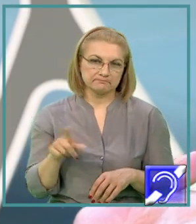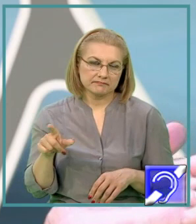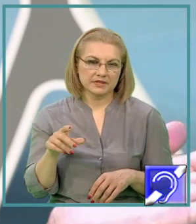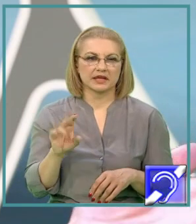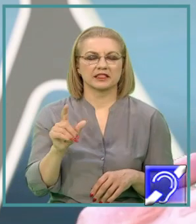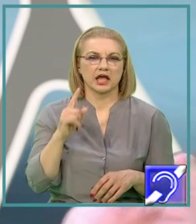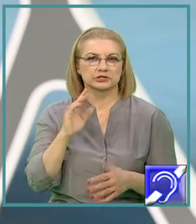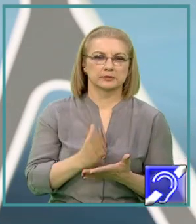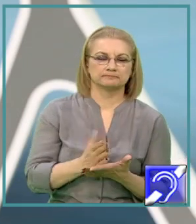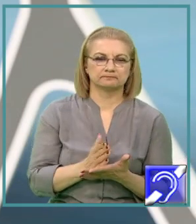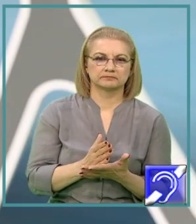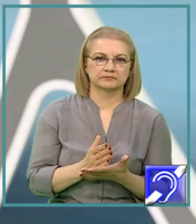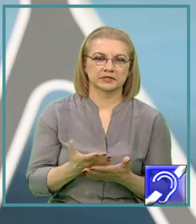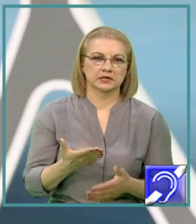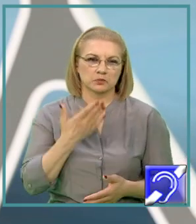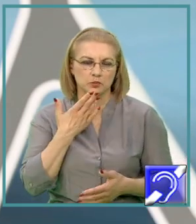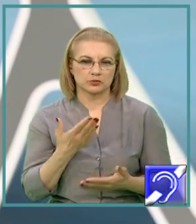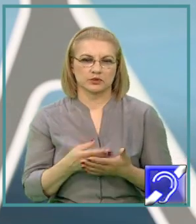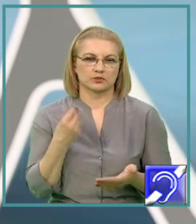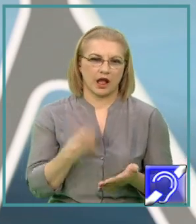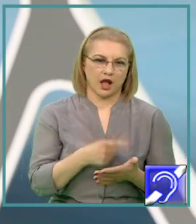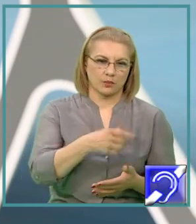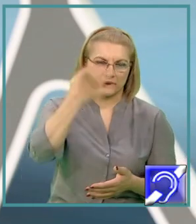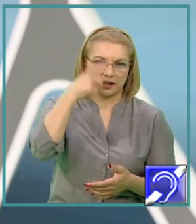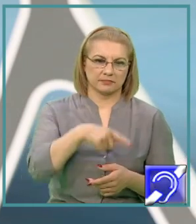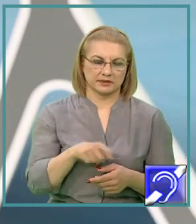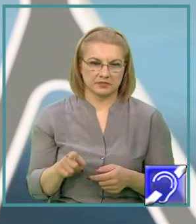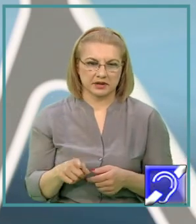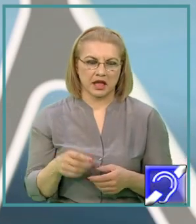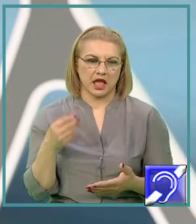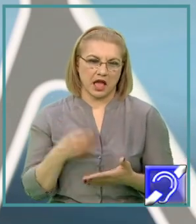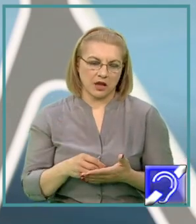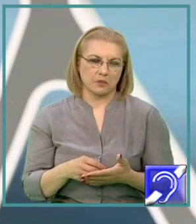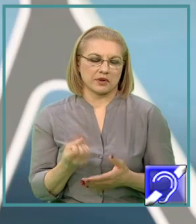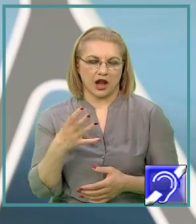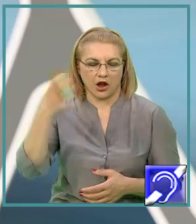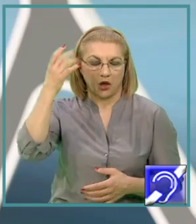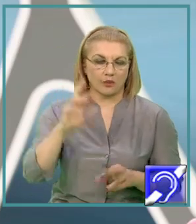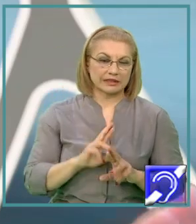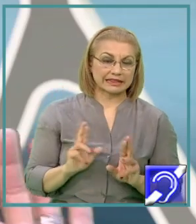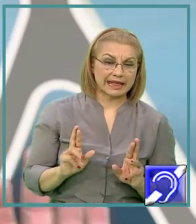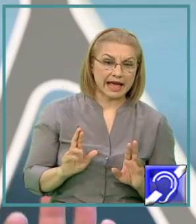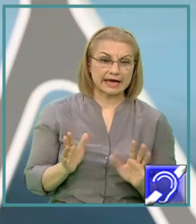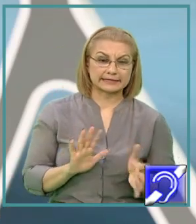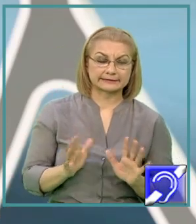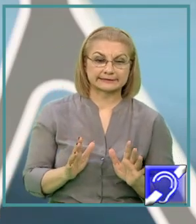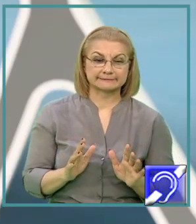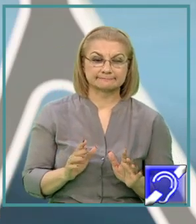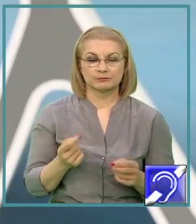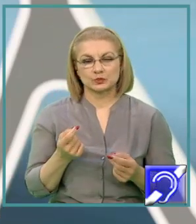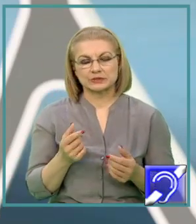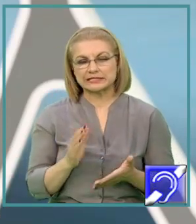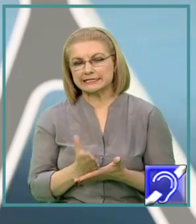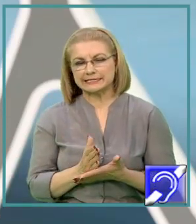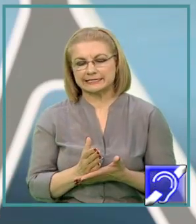și-a luat pălărie, de altfel apreciază că el e ghigăl și simțit cu pălăria nouă, dar e puțin îndoită